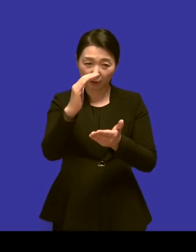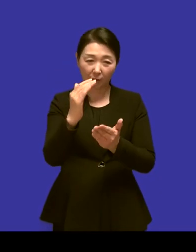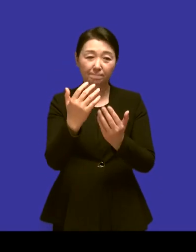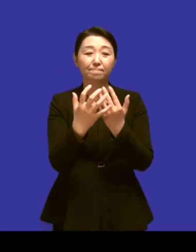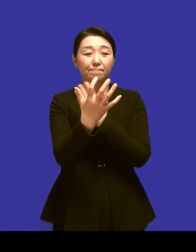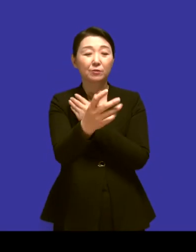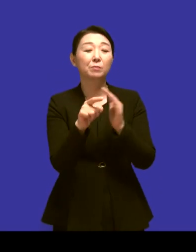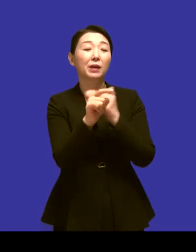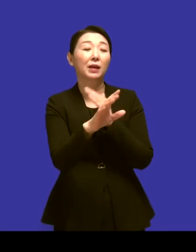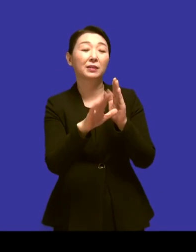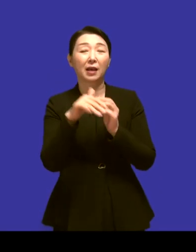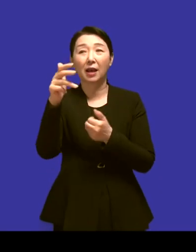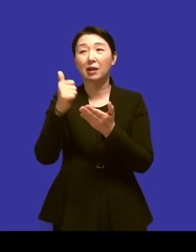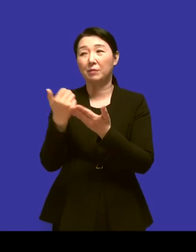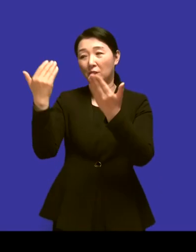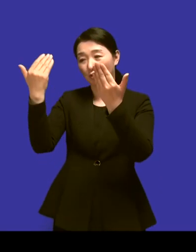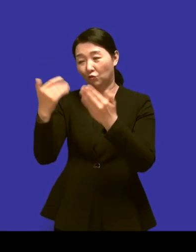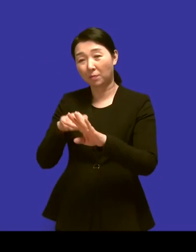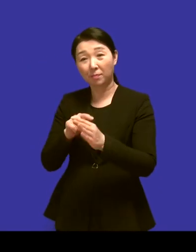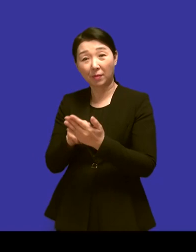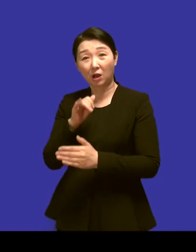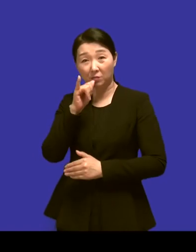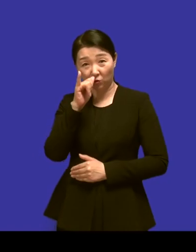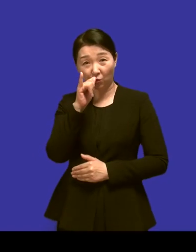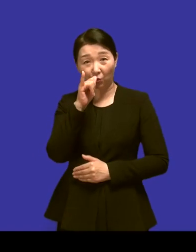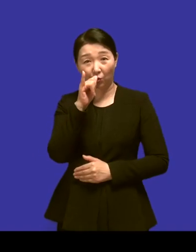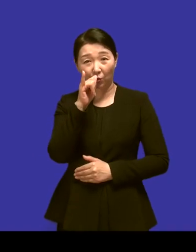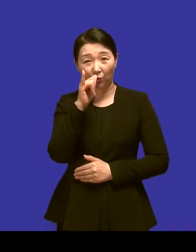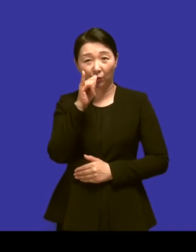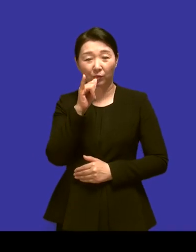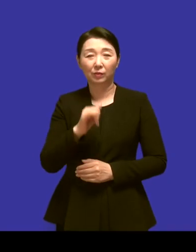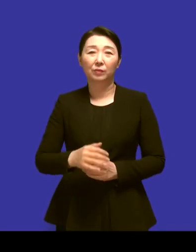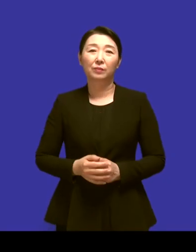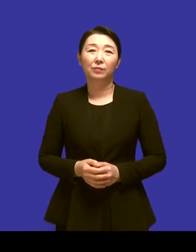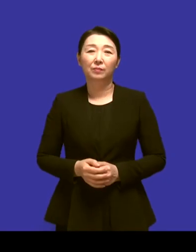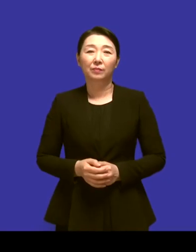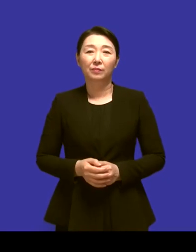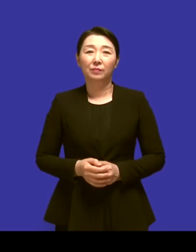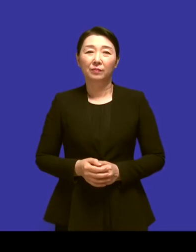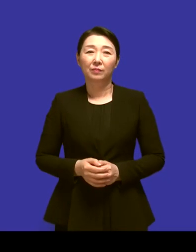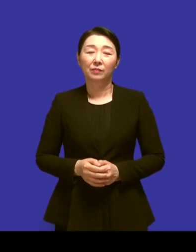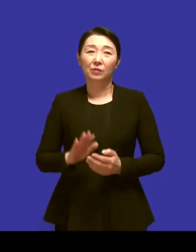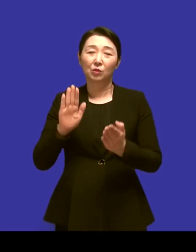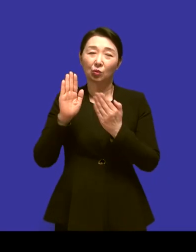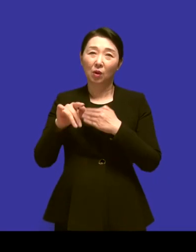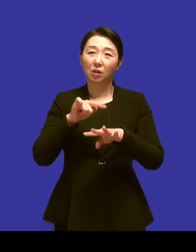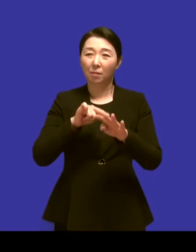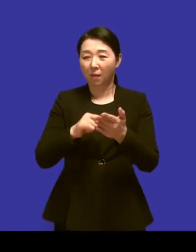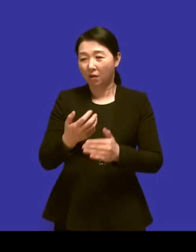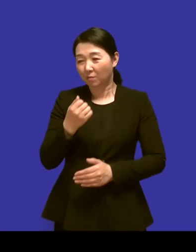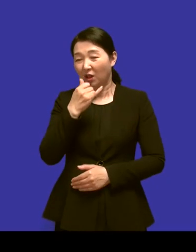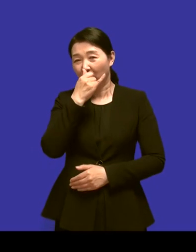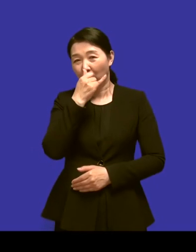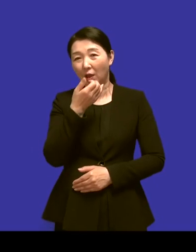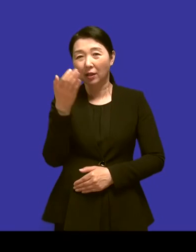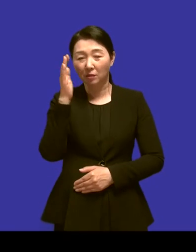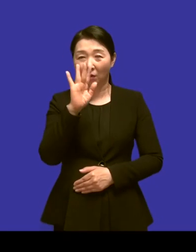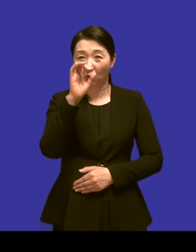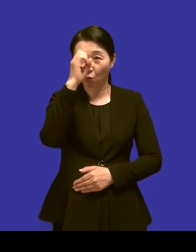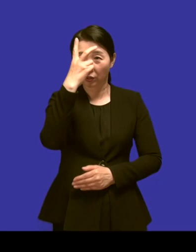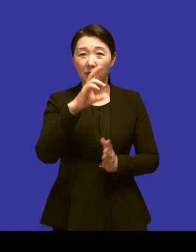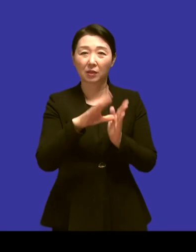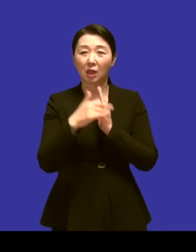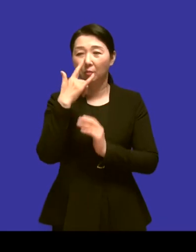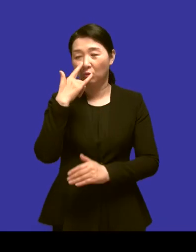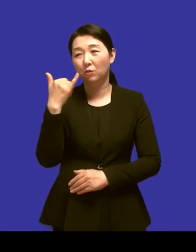저한테 주셨던 그런 마음들 이제 한 이후에 그렇게 그냥 마음으로만 가지고 있다가 네네. 고등학교 2학년 때